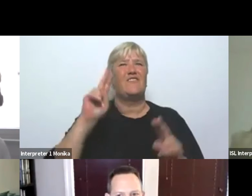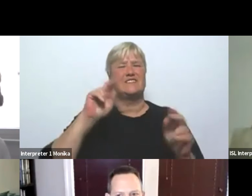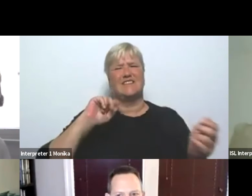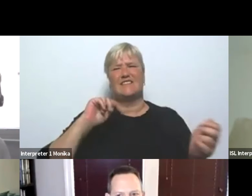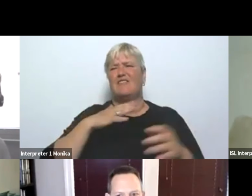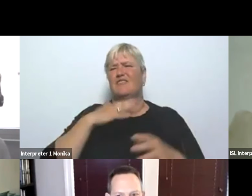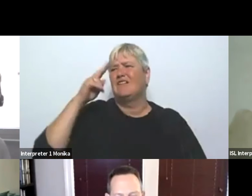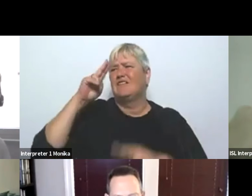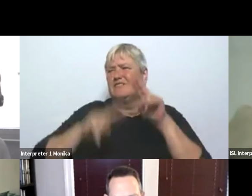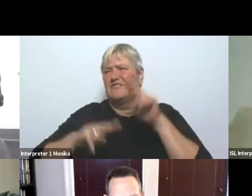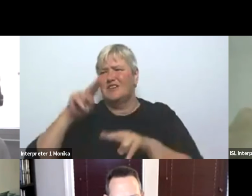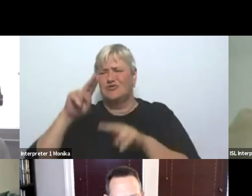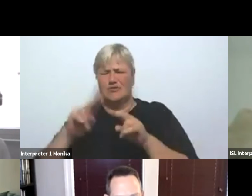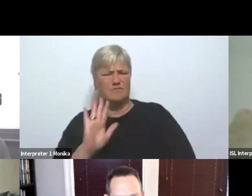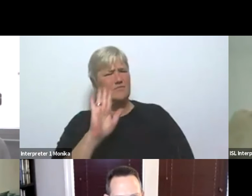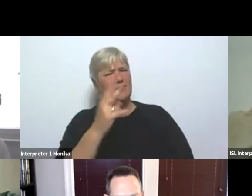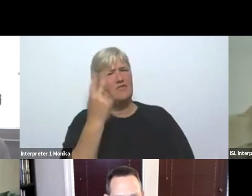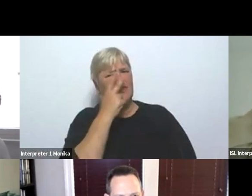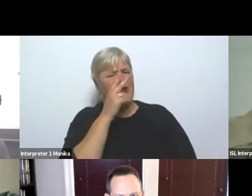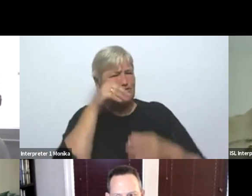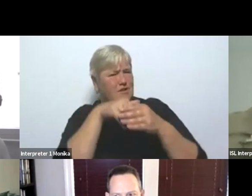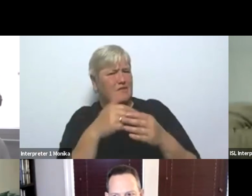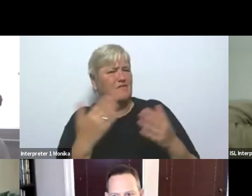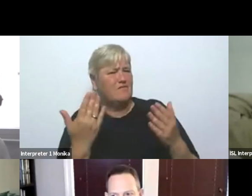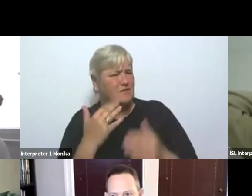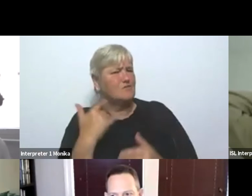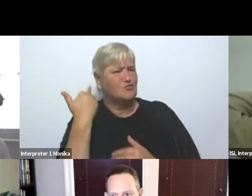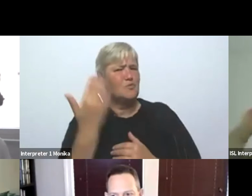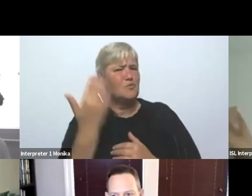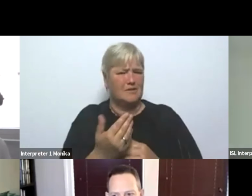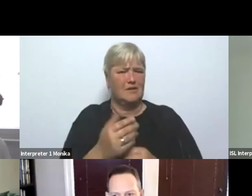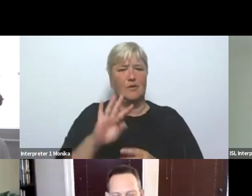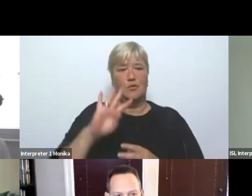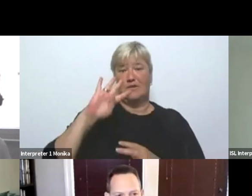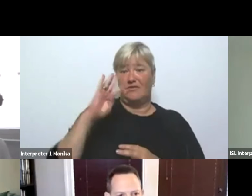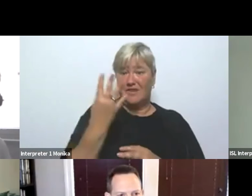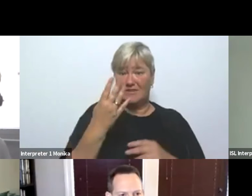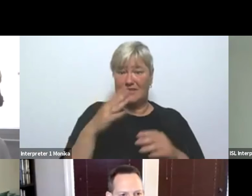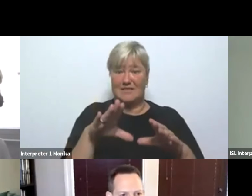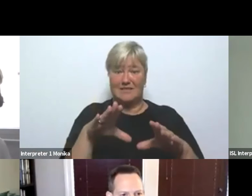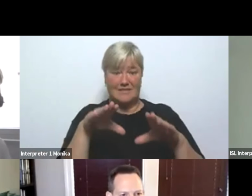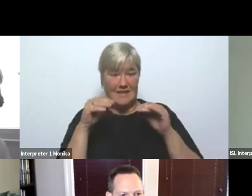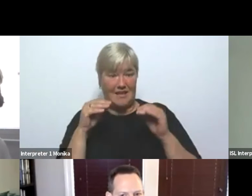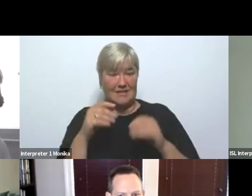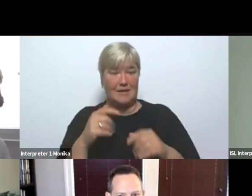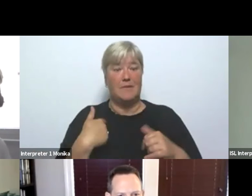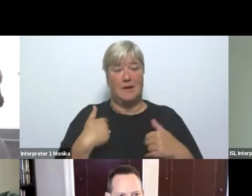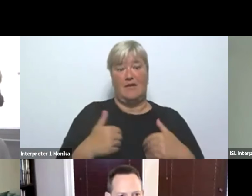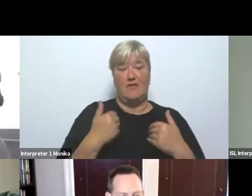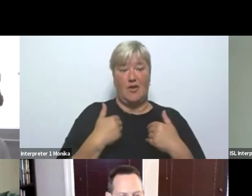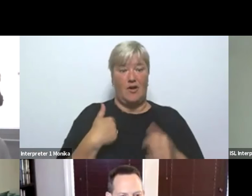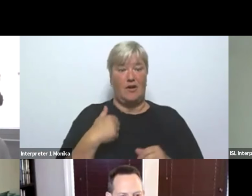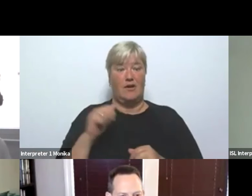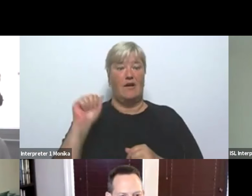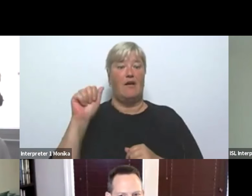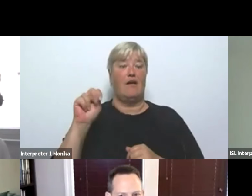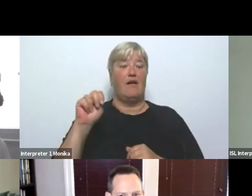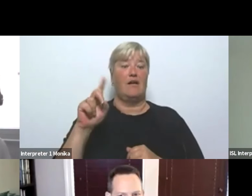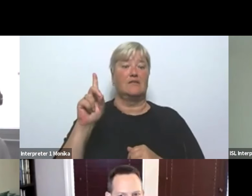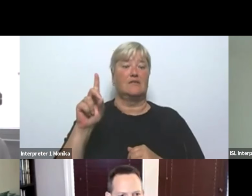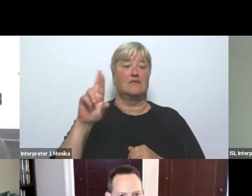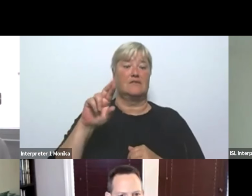hören, was er denn darunter versteht. Und als vierten Panel-Teilnehmer, da freue ich mich auch sehr, dass wir hier Andreas Lehmann an